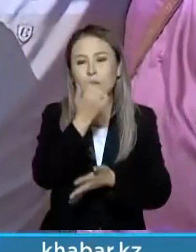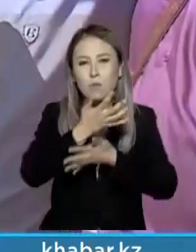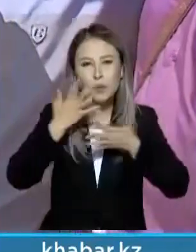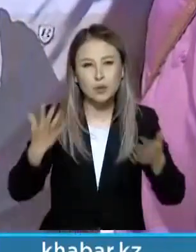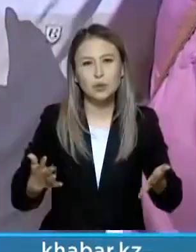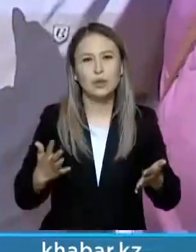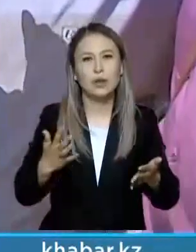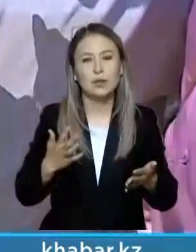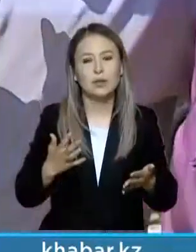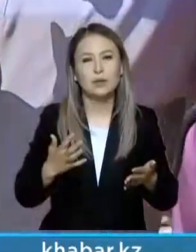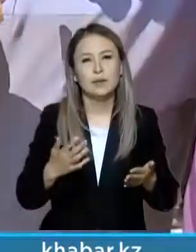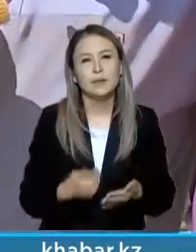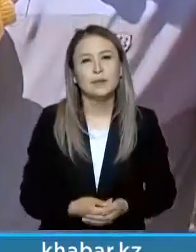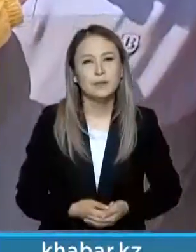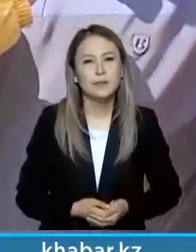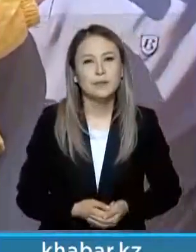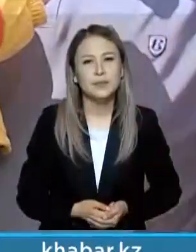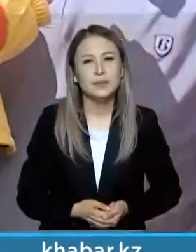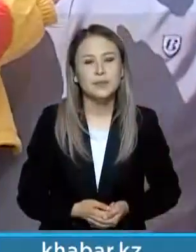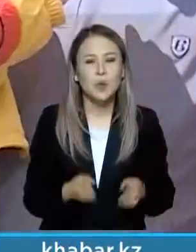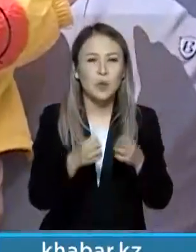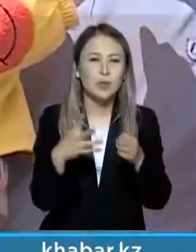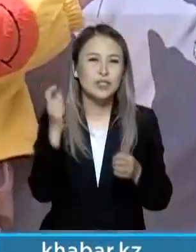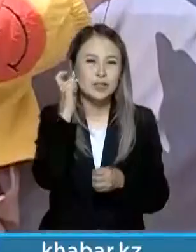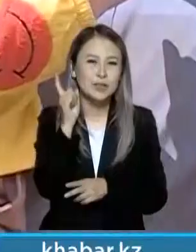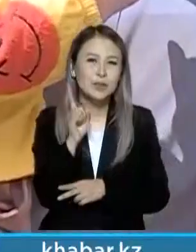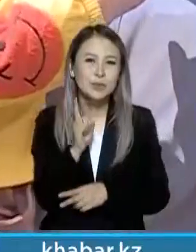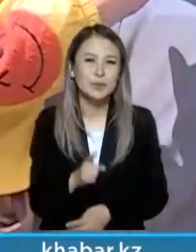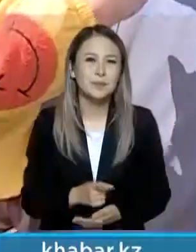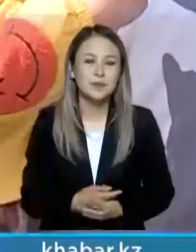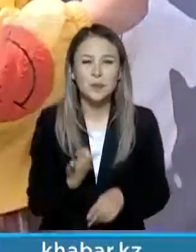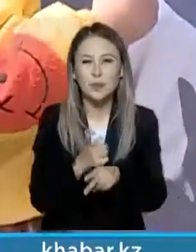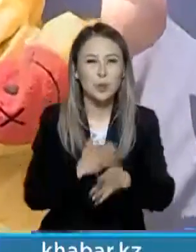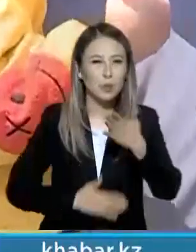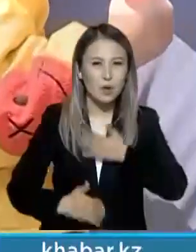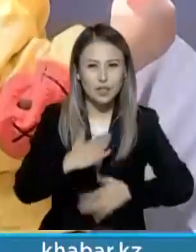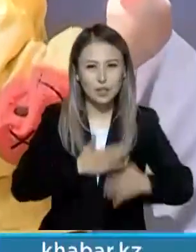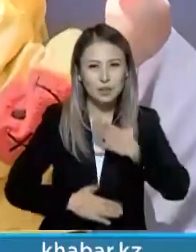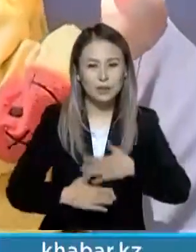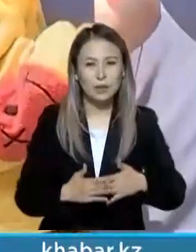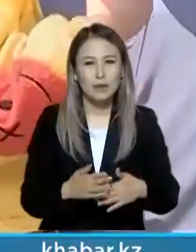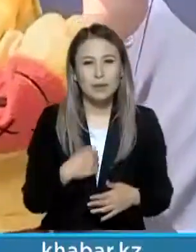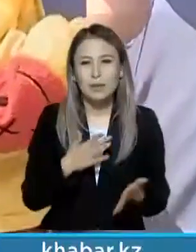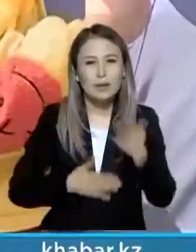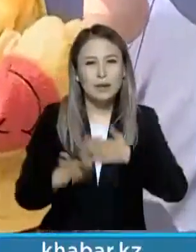баршасына үлкен алғысымды білдіремін. 15 жыл күттім. Өте қуаныштымын. Қалай жеткізерін білмей тұрмын.